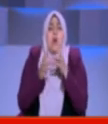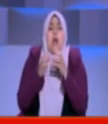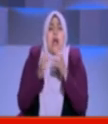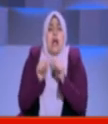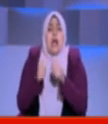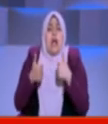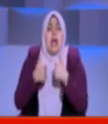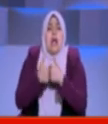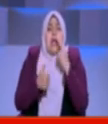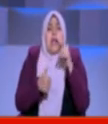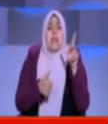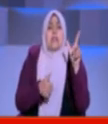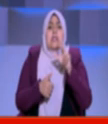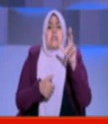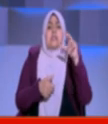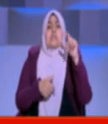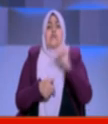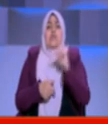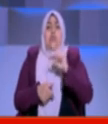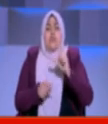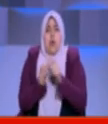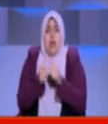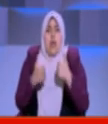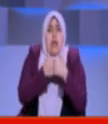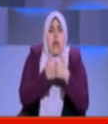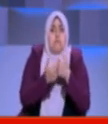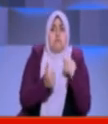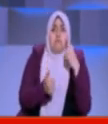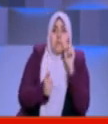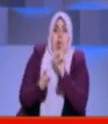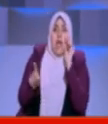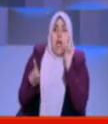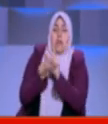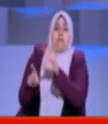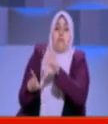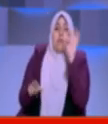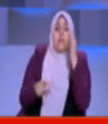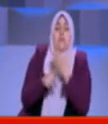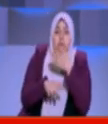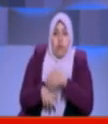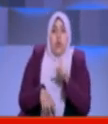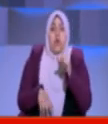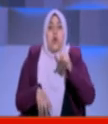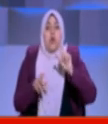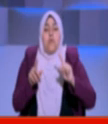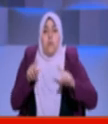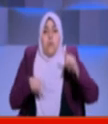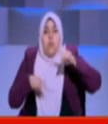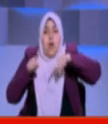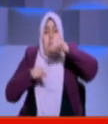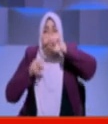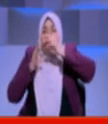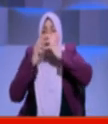الأحزاب الإسلاميون بين هلالين، هذا يأخذنا إلى عدة مؤشرات وإلى عدة مسائل بأنه مبهمة ليس